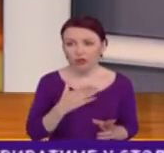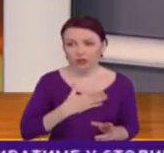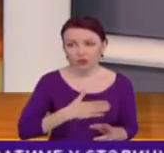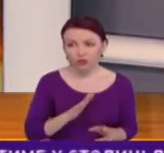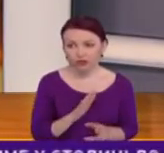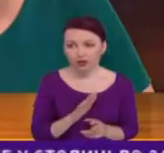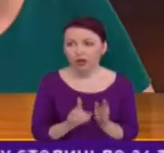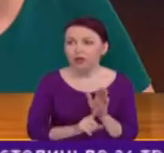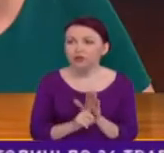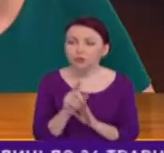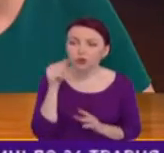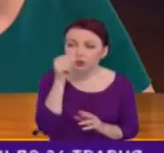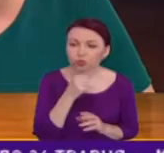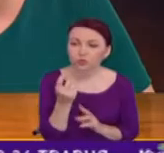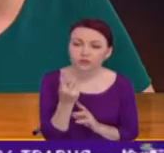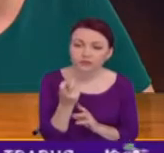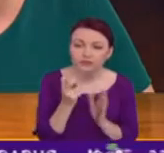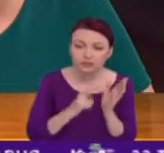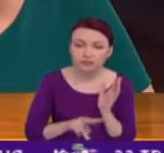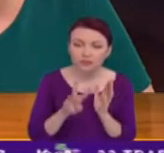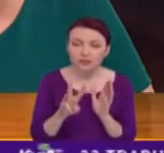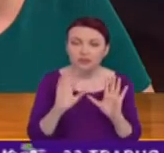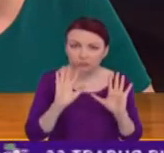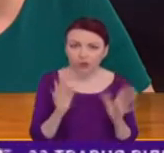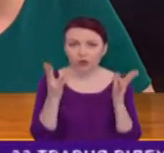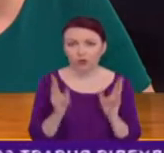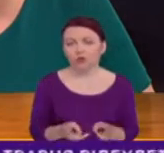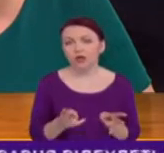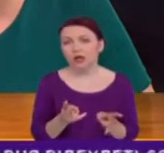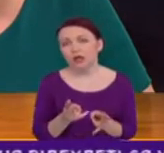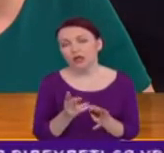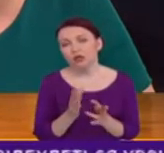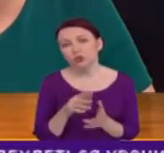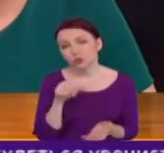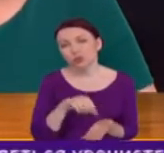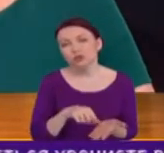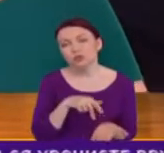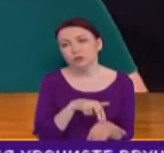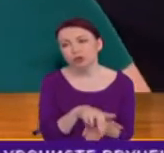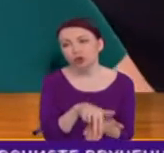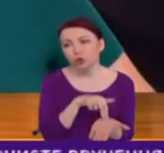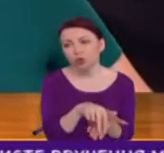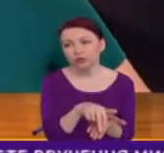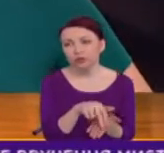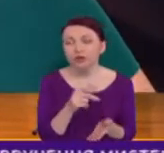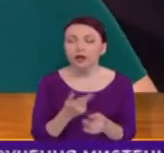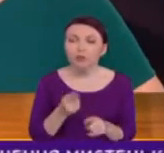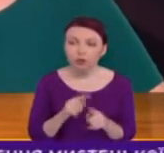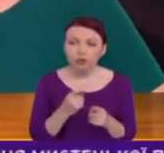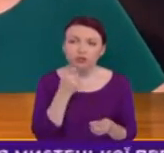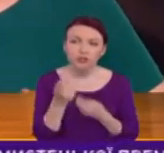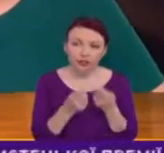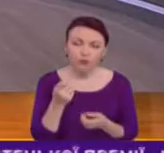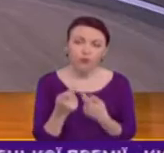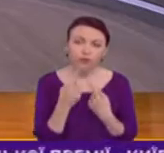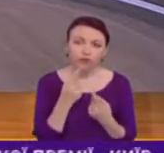з початку року у нас 273 пригоди саме з участю пішоходів. Так, тому що про це обов'язково детальніше поговоримо,